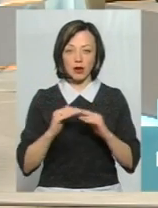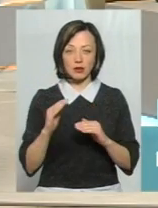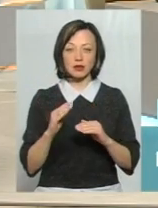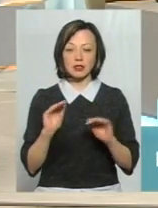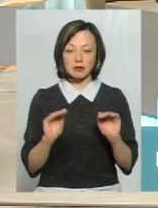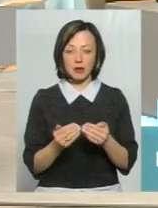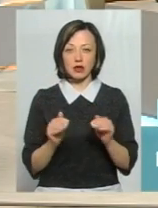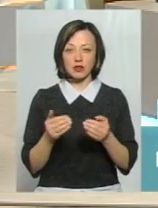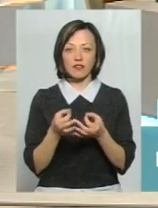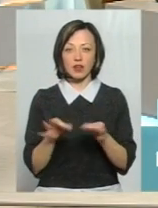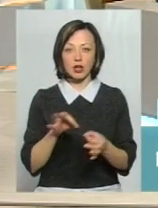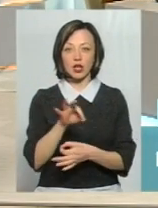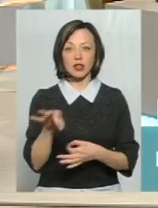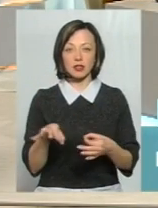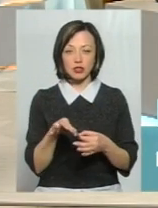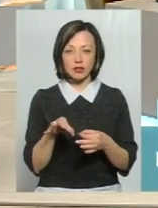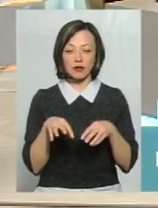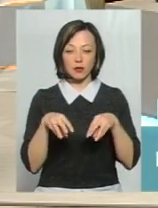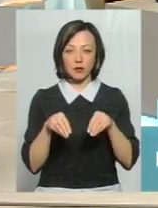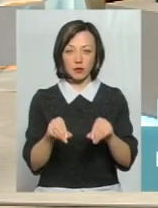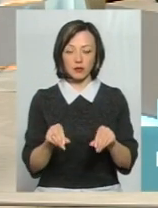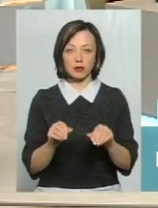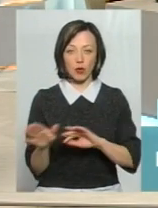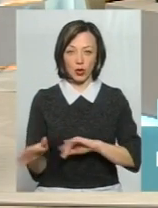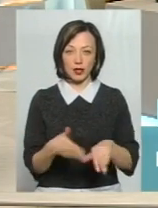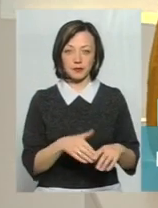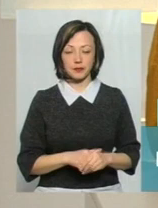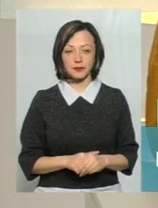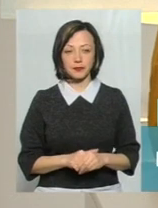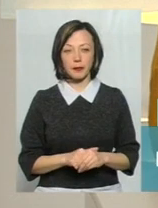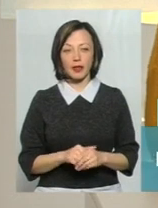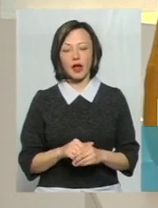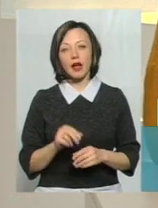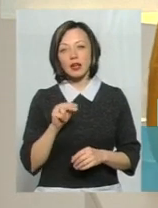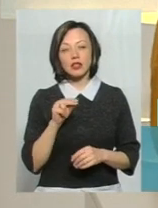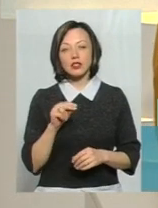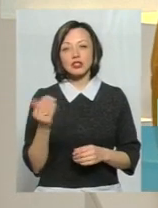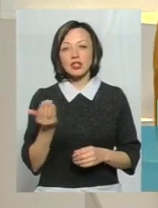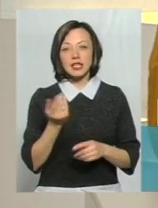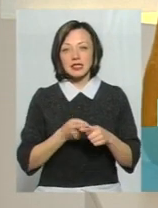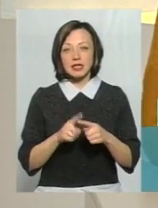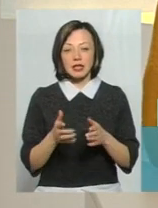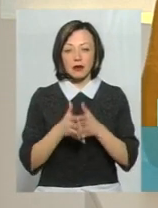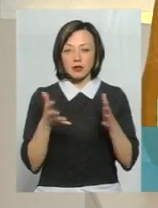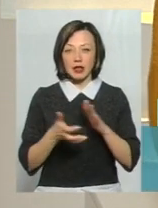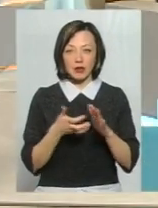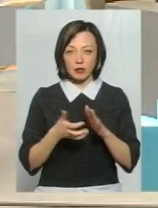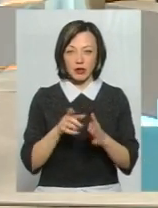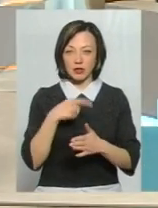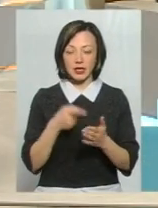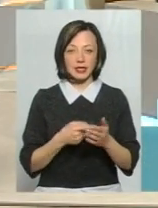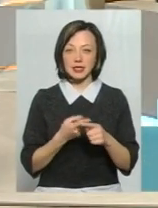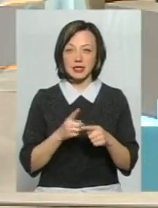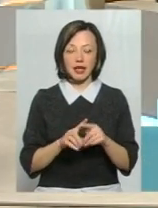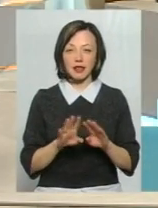що практика вільних лишків буде в минулому. А все ж таки, чи є це найбільше недопрацювання? Оце що? Я б не сказав, це недопрацювання, тому